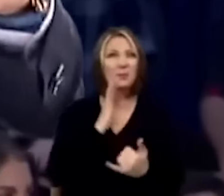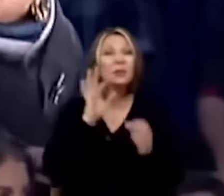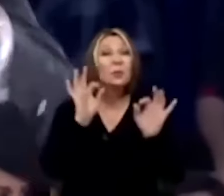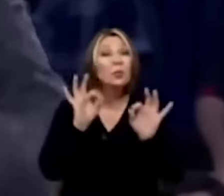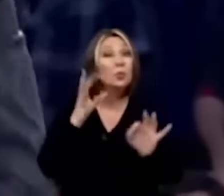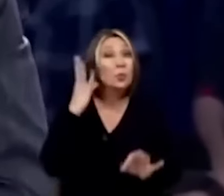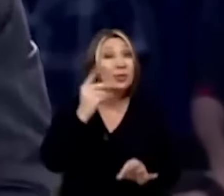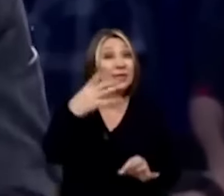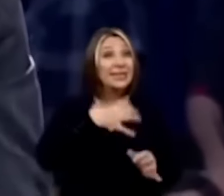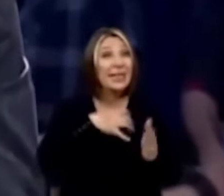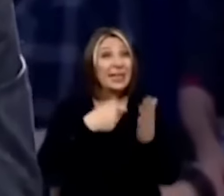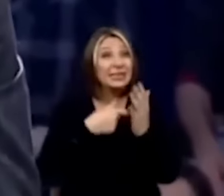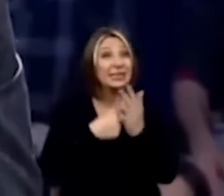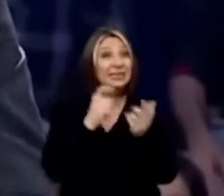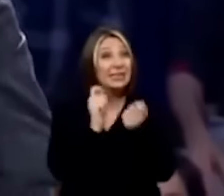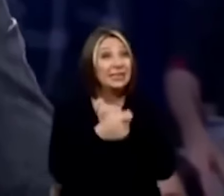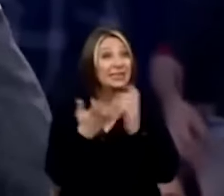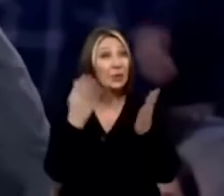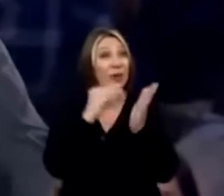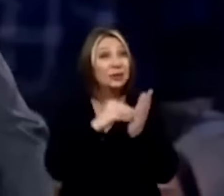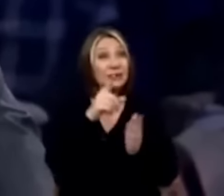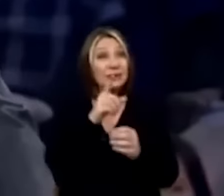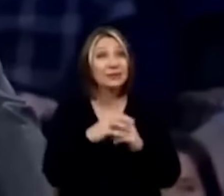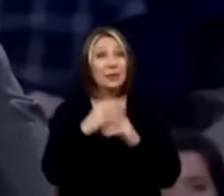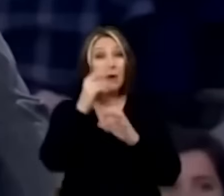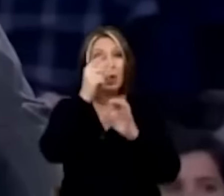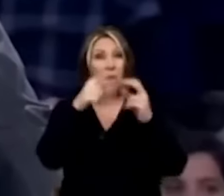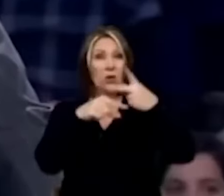Mümkün olsaydı kendi adınızı ne koyardınız efendim Özlem Hanım?